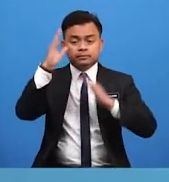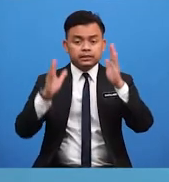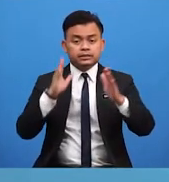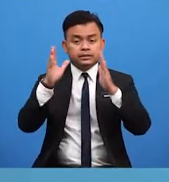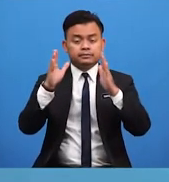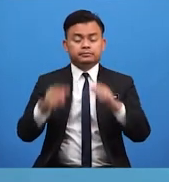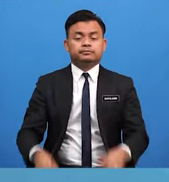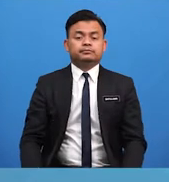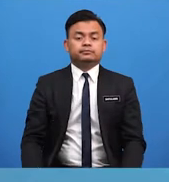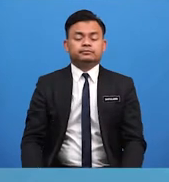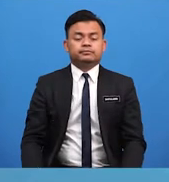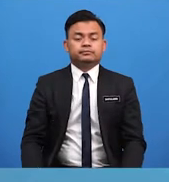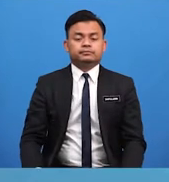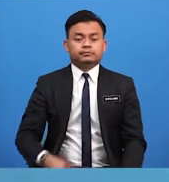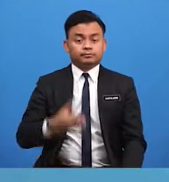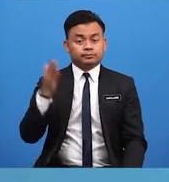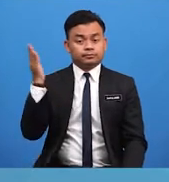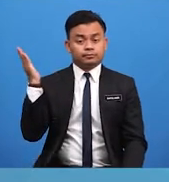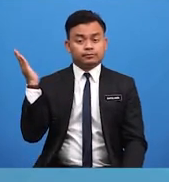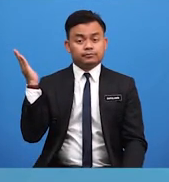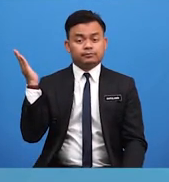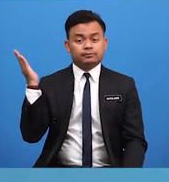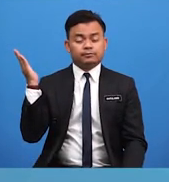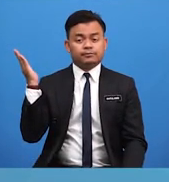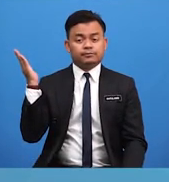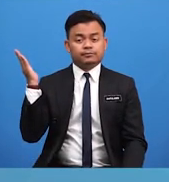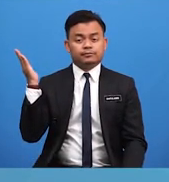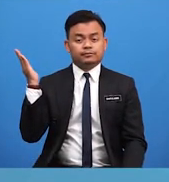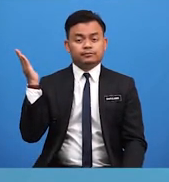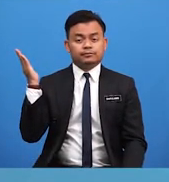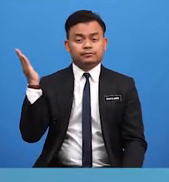Hidangan seperti bubur teochew, dim sum